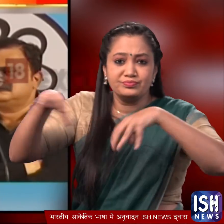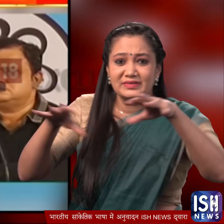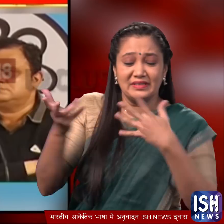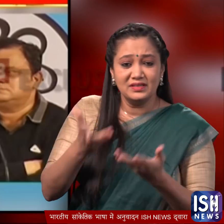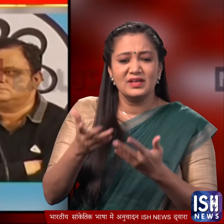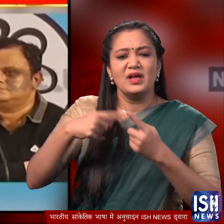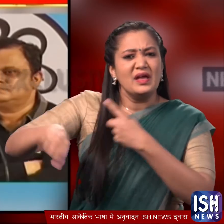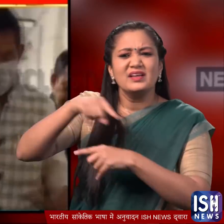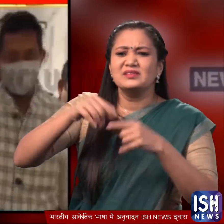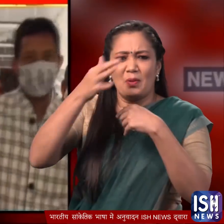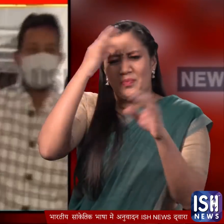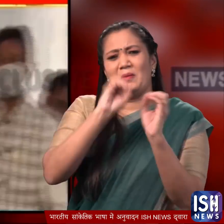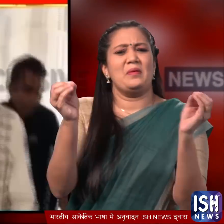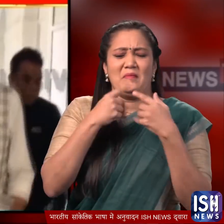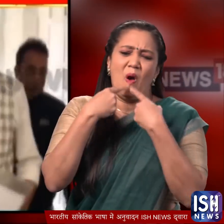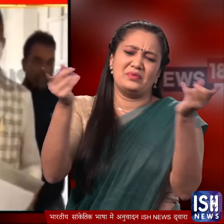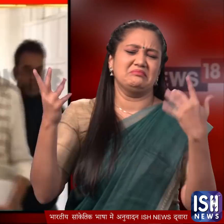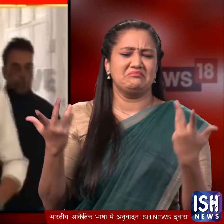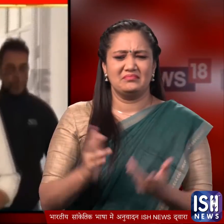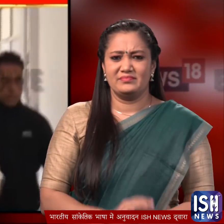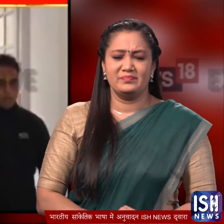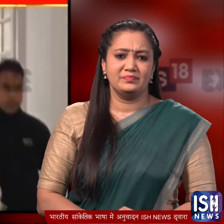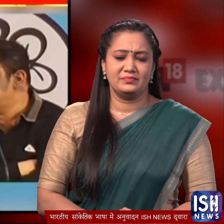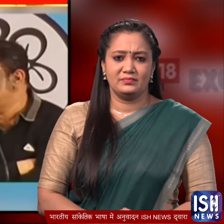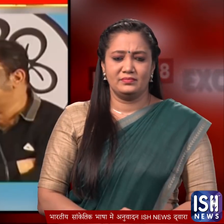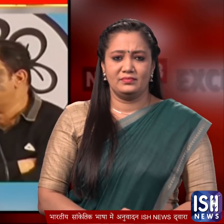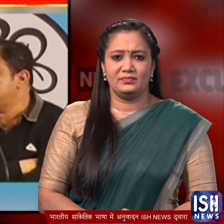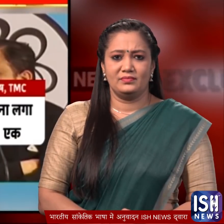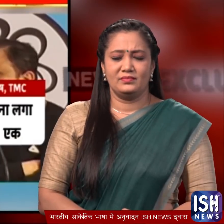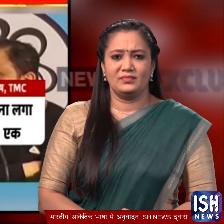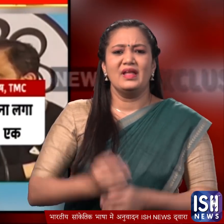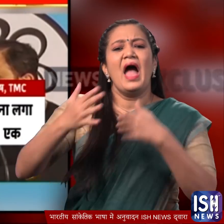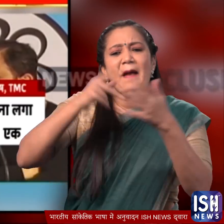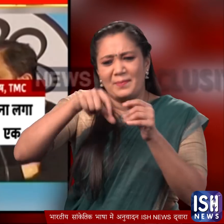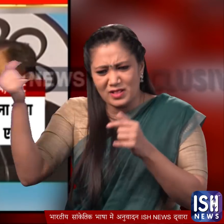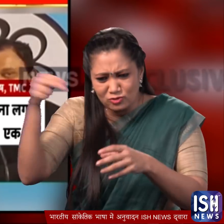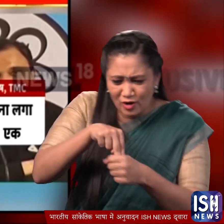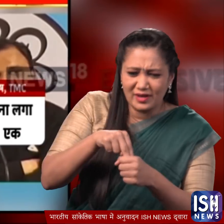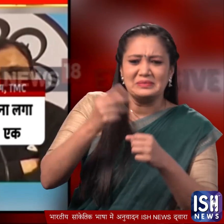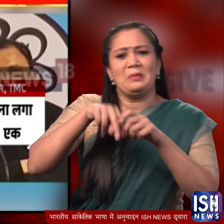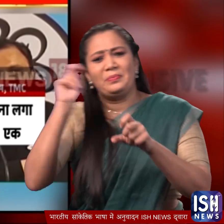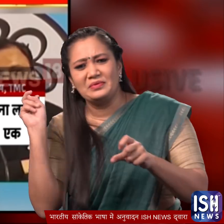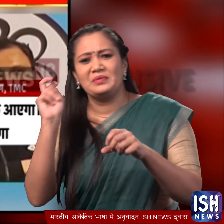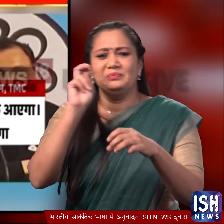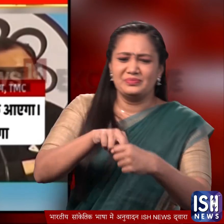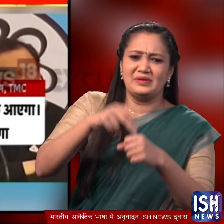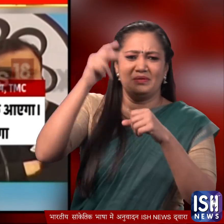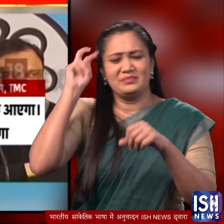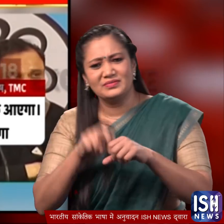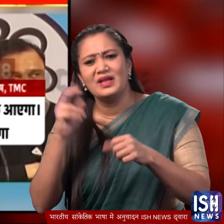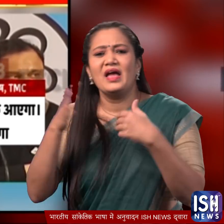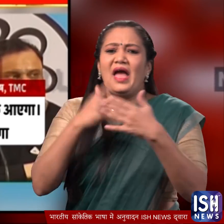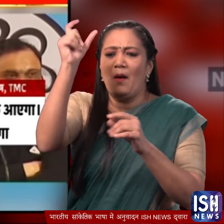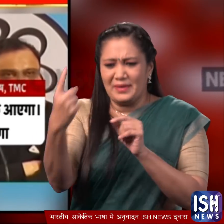जताने की पूरी कोशिश की कि इसे इन बातों से कोई फर्क नहीं पड़ता। तो आना जाना लगा रहेगा, कोई